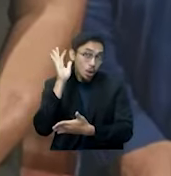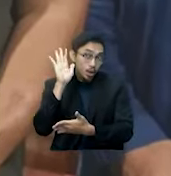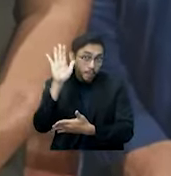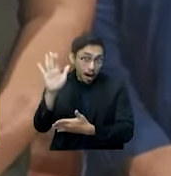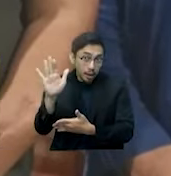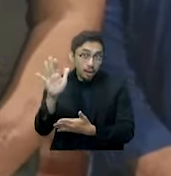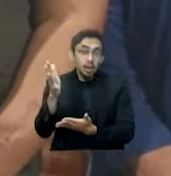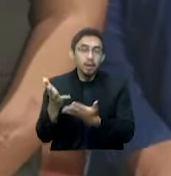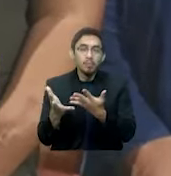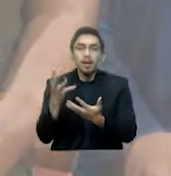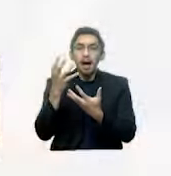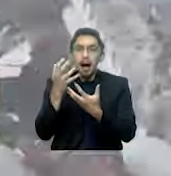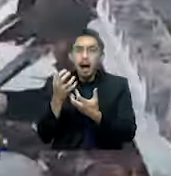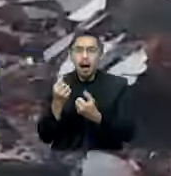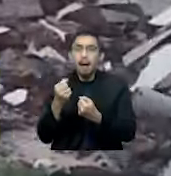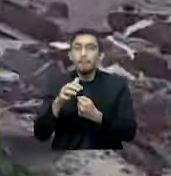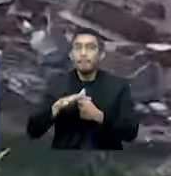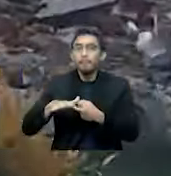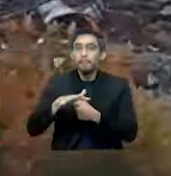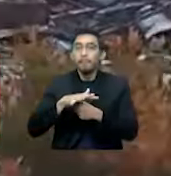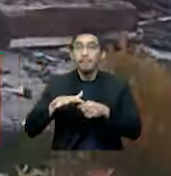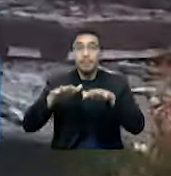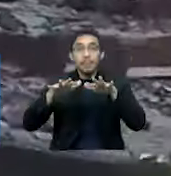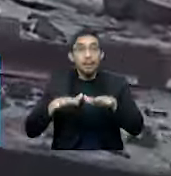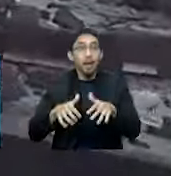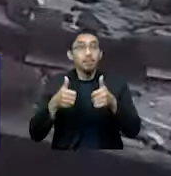masih layak untuk tempat tinggal.